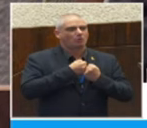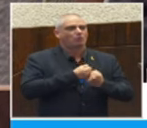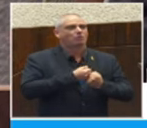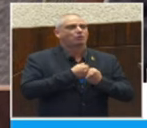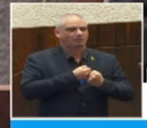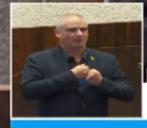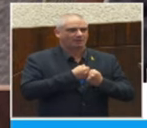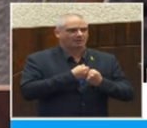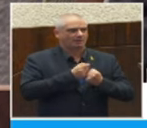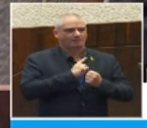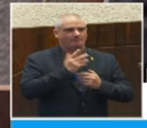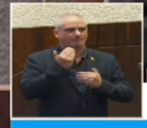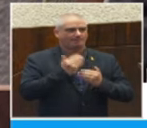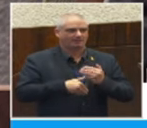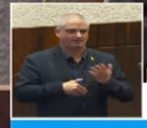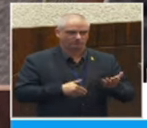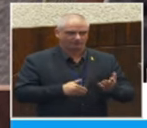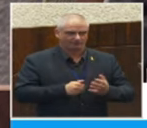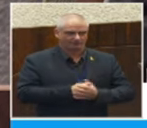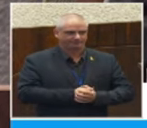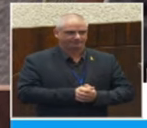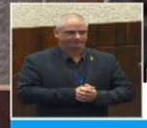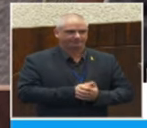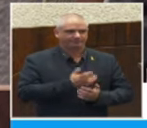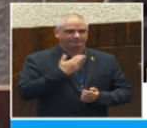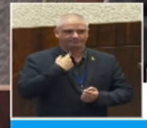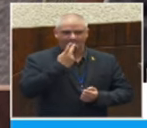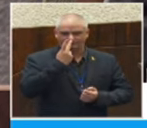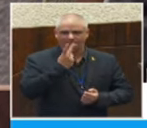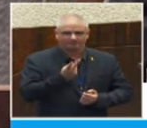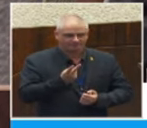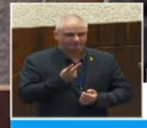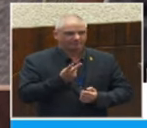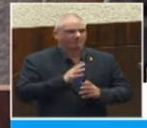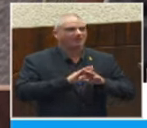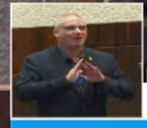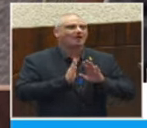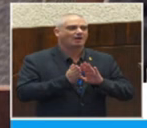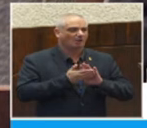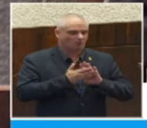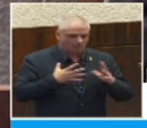הרף. נראה היה כי הכל סוגר עלינו.